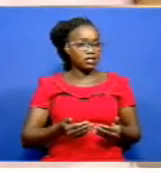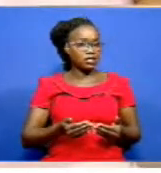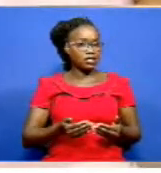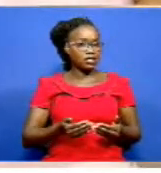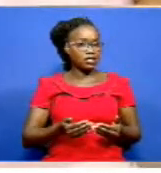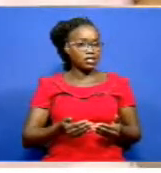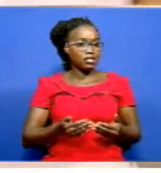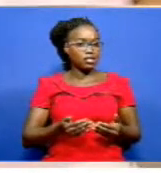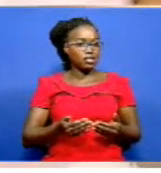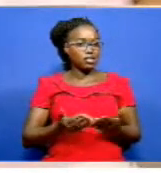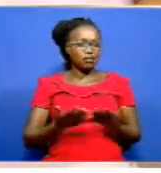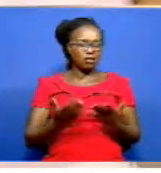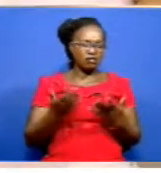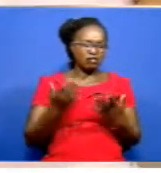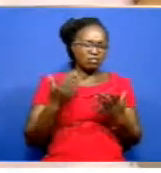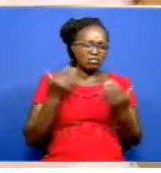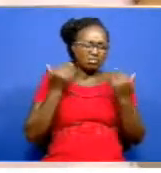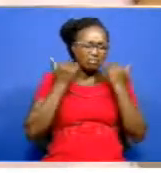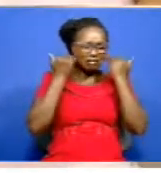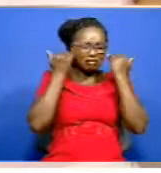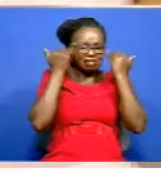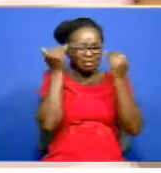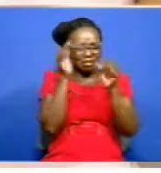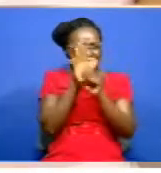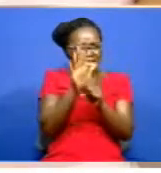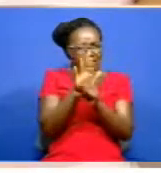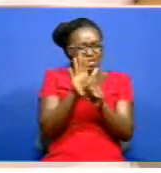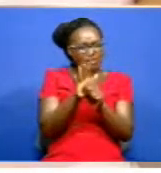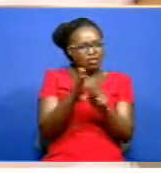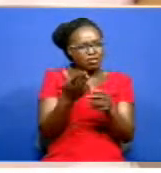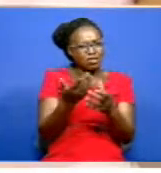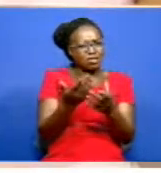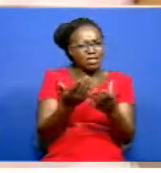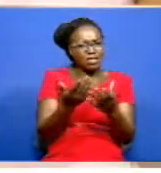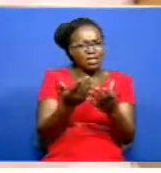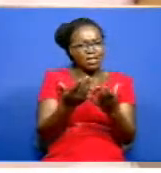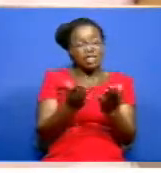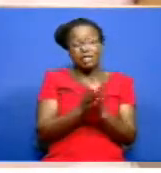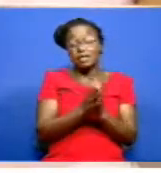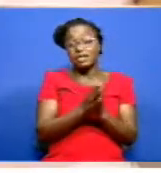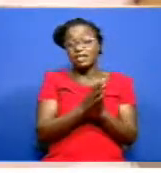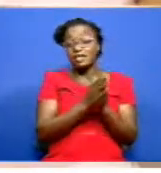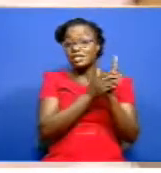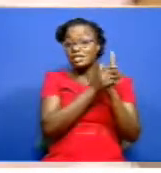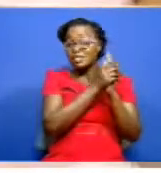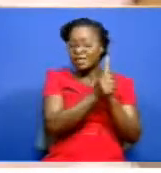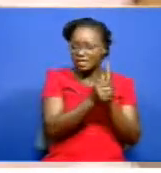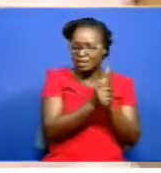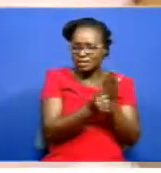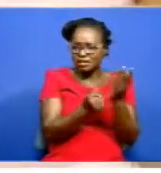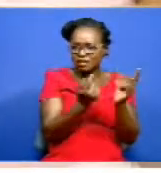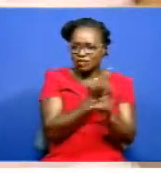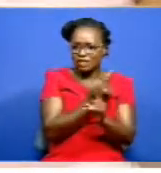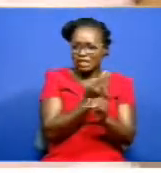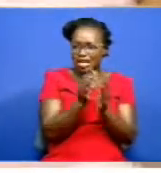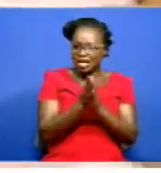swala la msongo wa mawazo ambao ni depression? Najua kwa taaluma iko tofauti, anxiety na